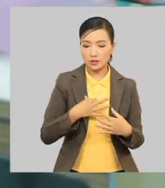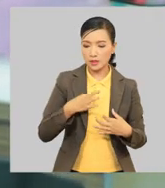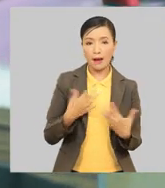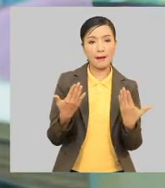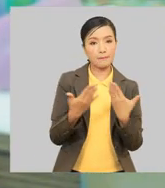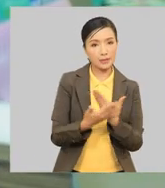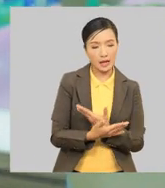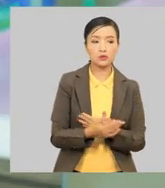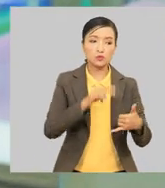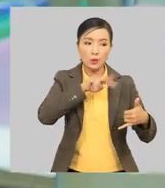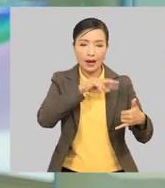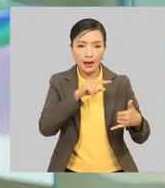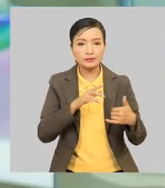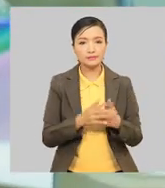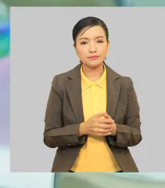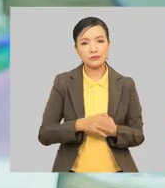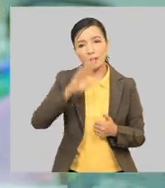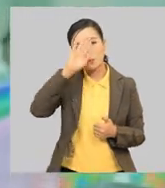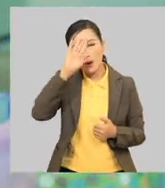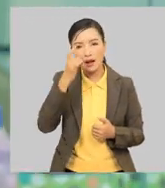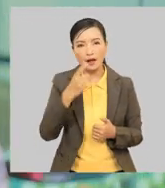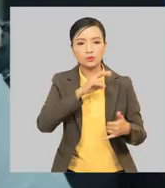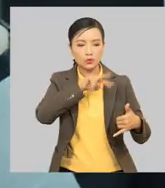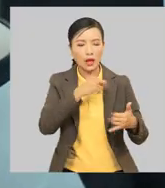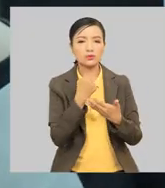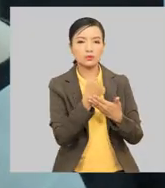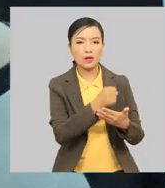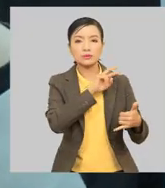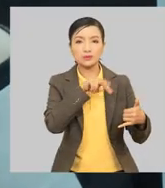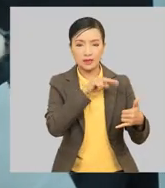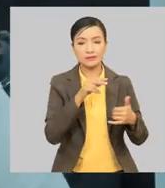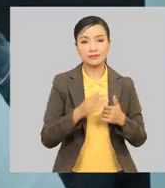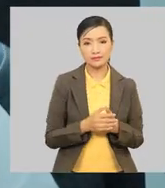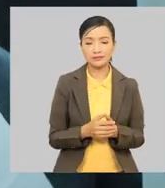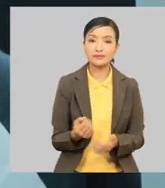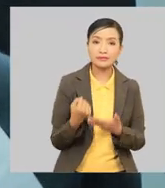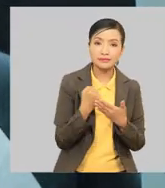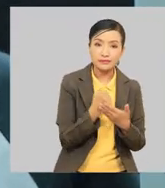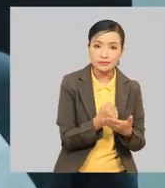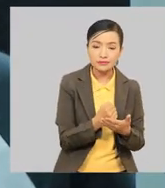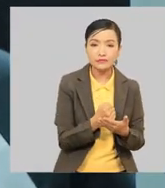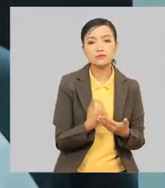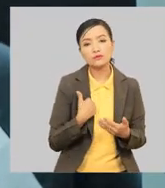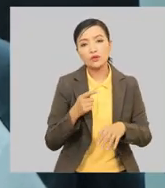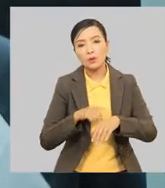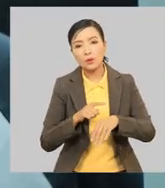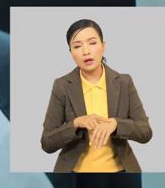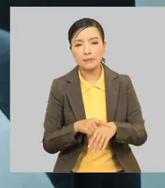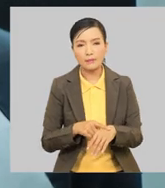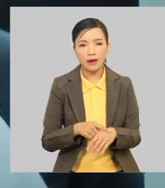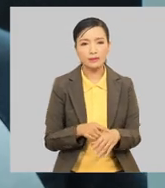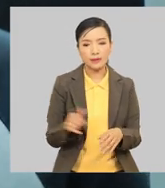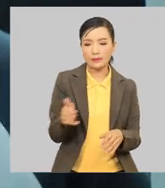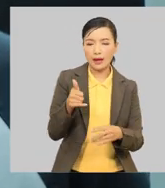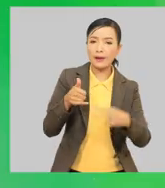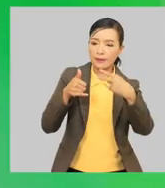ของพี่ก็จะดูการเปลี่ยนเสื้อผ้าเรื่องเขาไม่สบายหรืออะไรเงี้ยค่ะ mm-hmm. ก็จะช่วยดูแลแล้วก็จะช่วยดูแลในเรื่องของเวล